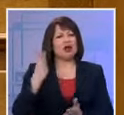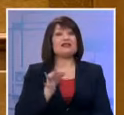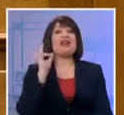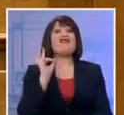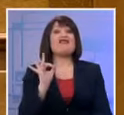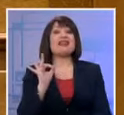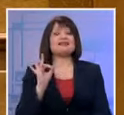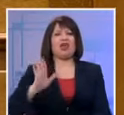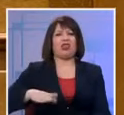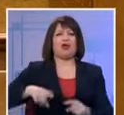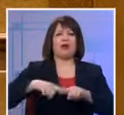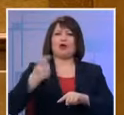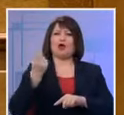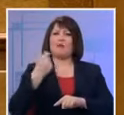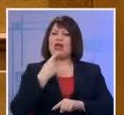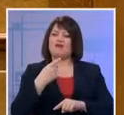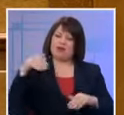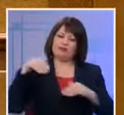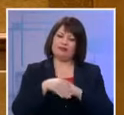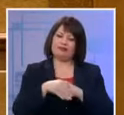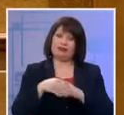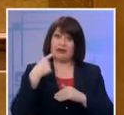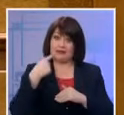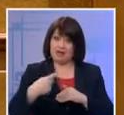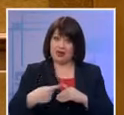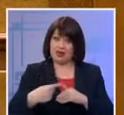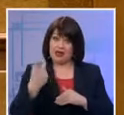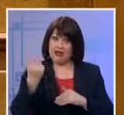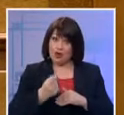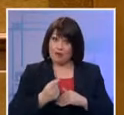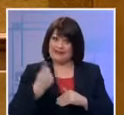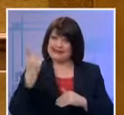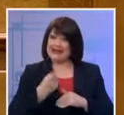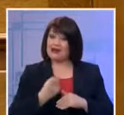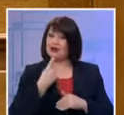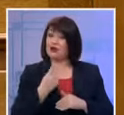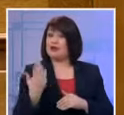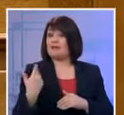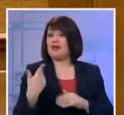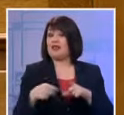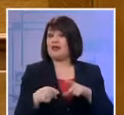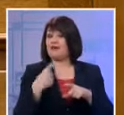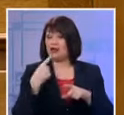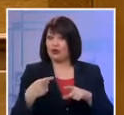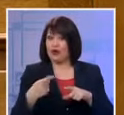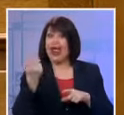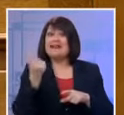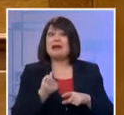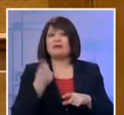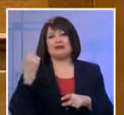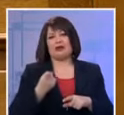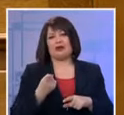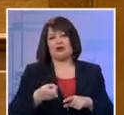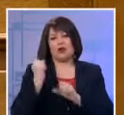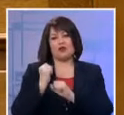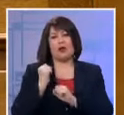προχώρησε σε μείωση των εκτιμήσεων για το 2015. 2,5% έλεγε ο ίδιος οίκος το Δεκέμβριο. 1,5% τον